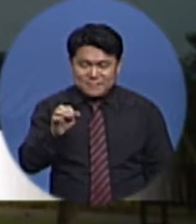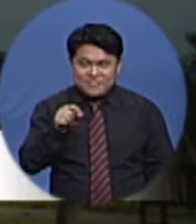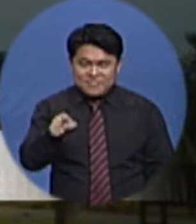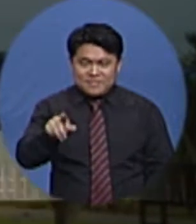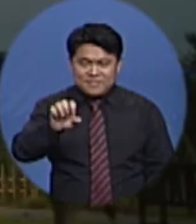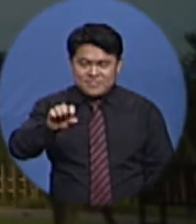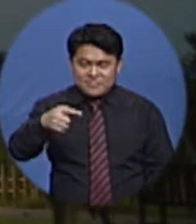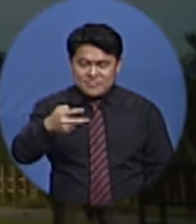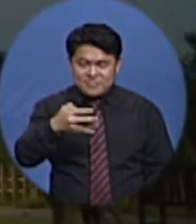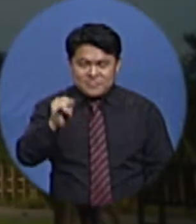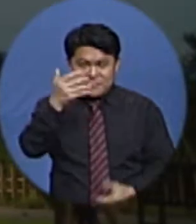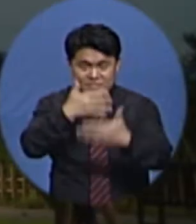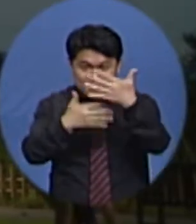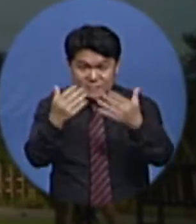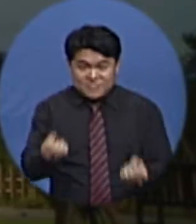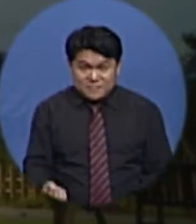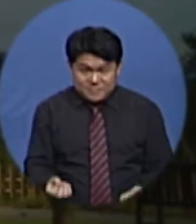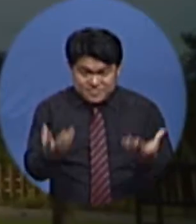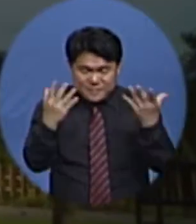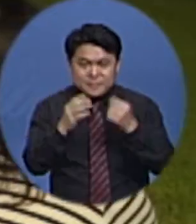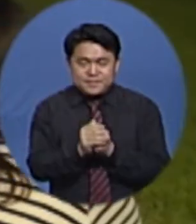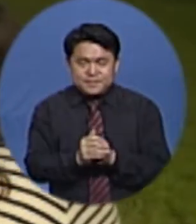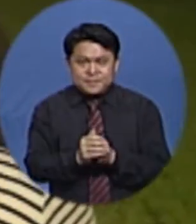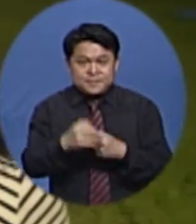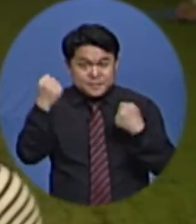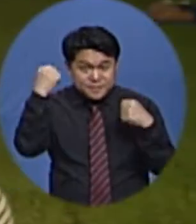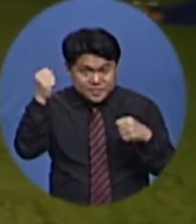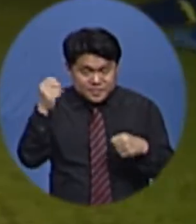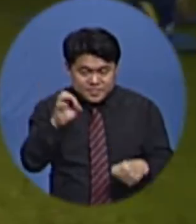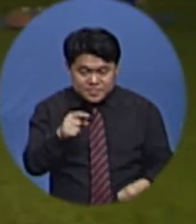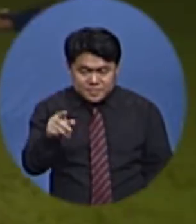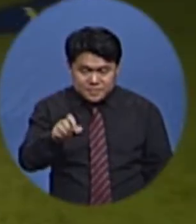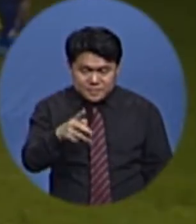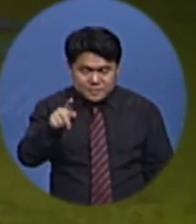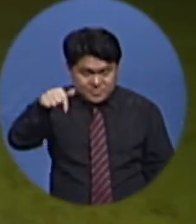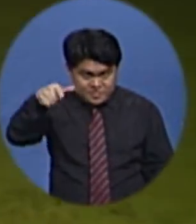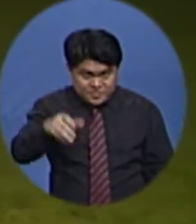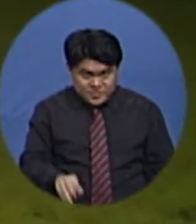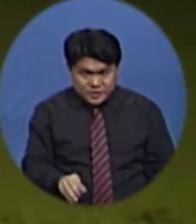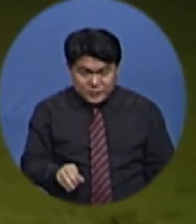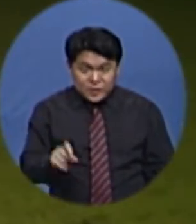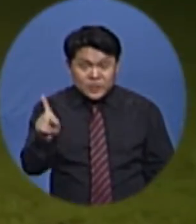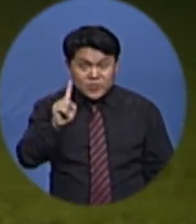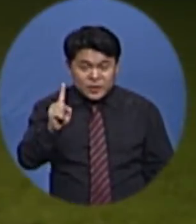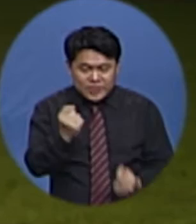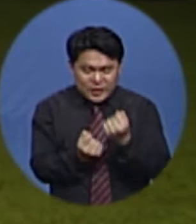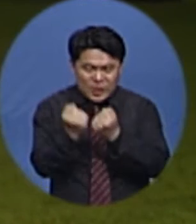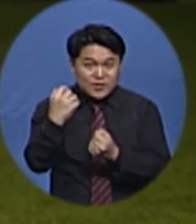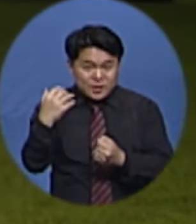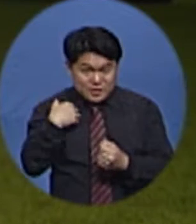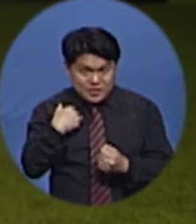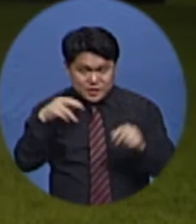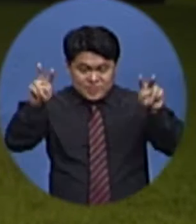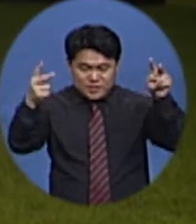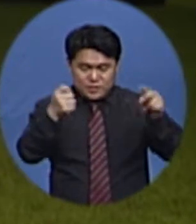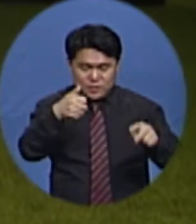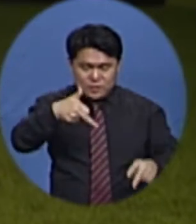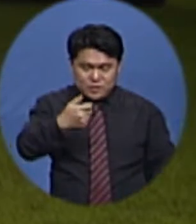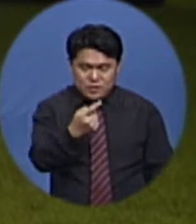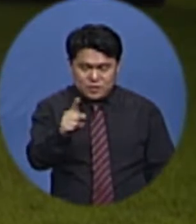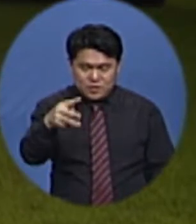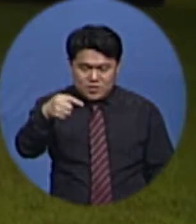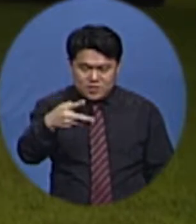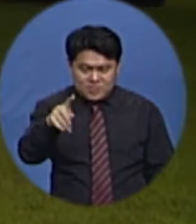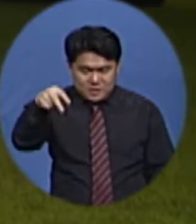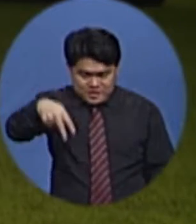영화입니다. 오늘의 영화는 배우 엄태웅 씨가 화면에서를 맡은 콰르텟입니다. 천막을 가만히 바라보고 서